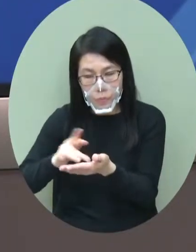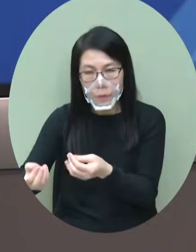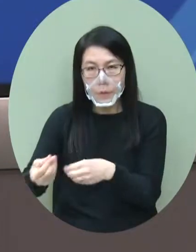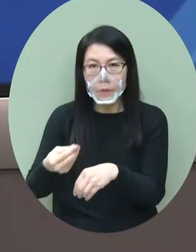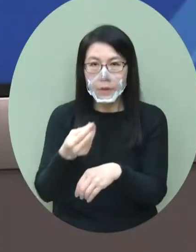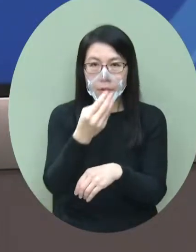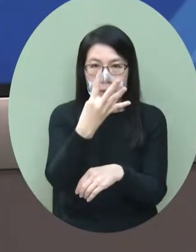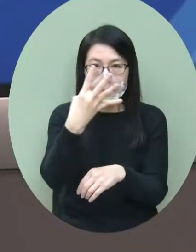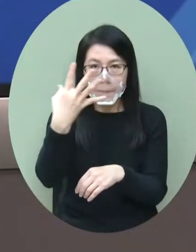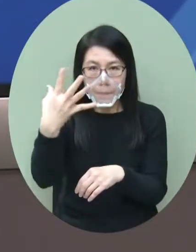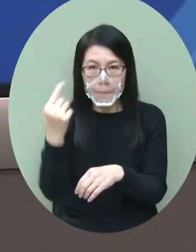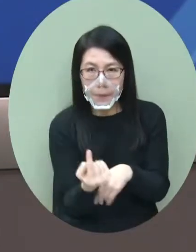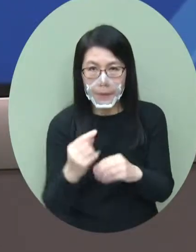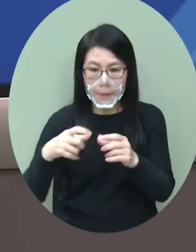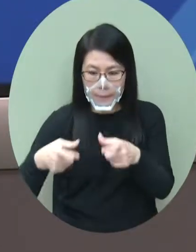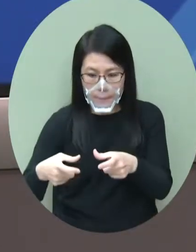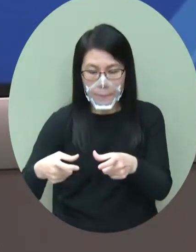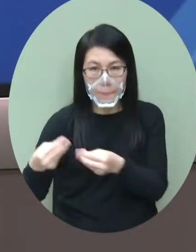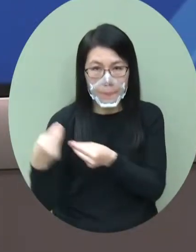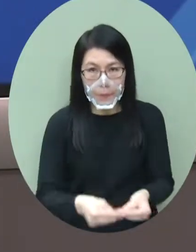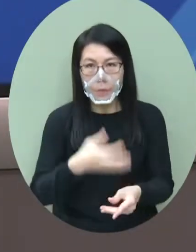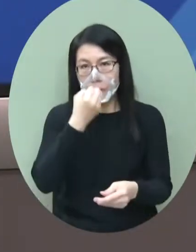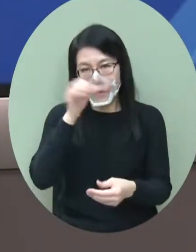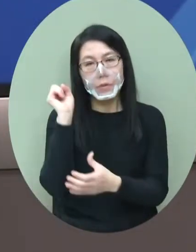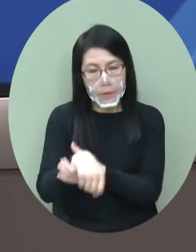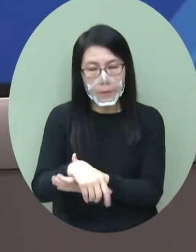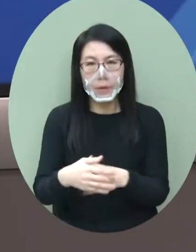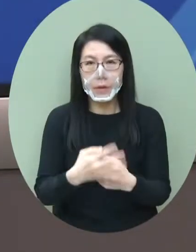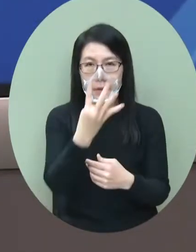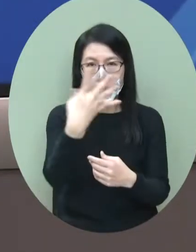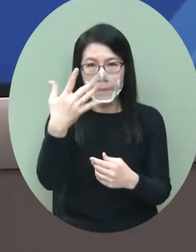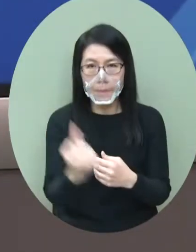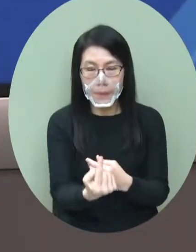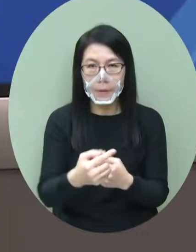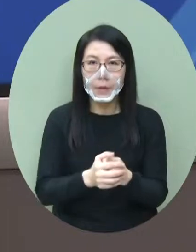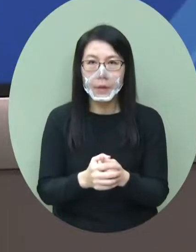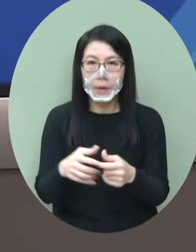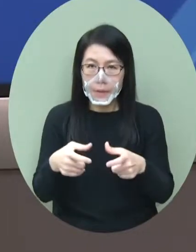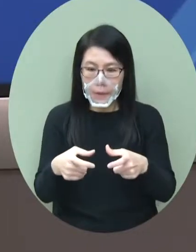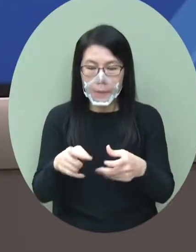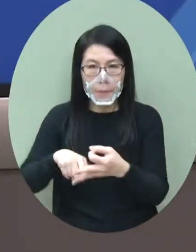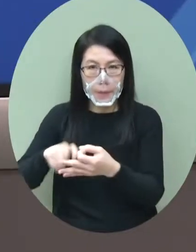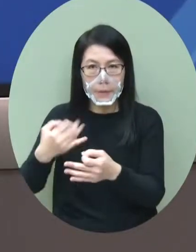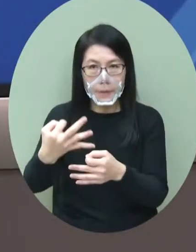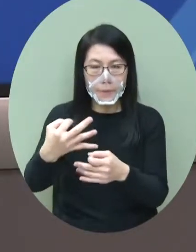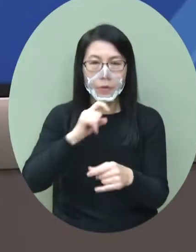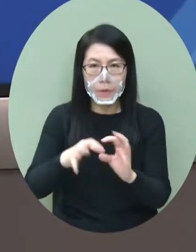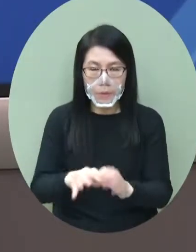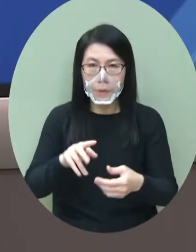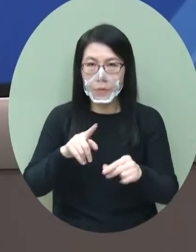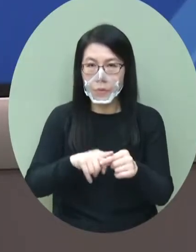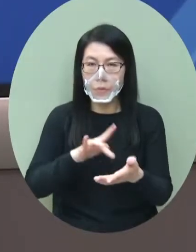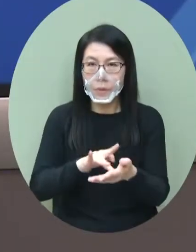药以45万盒的数量就交了给香港。这45盒三个品牌的中